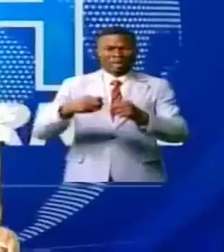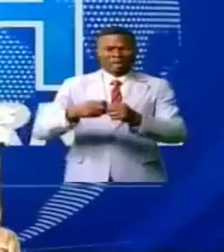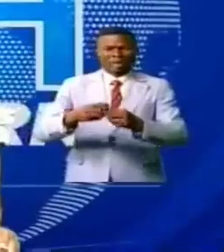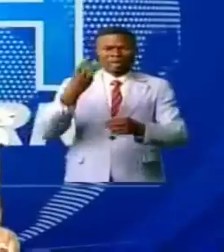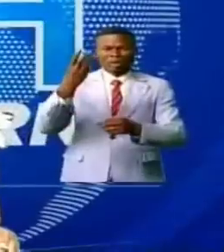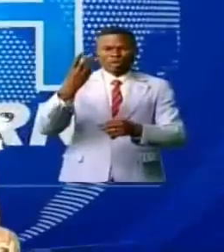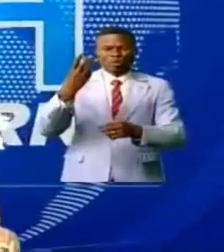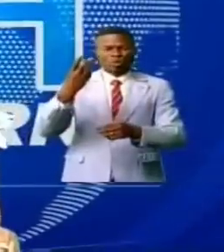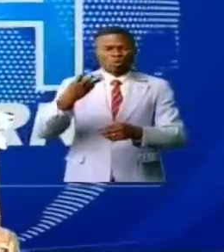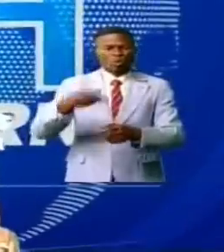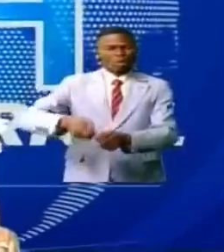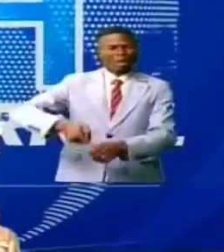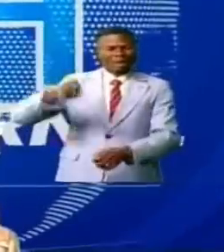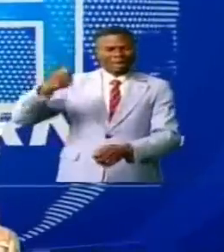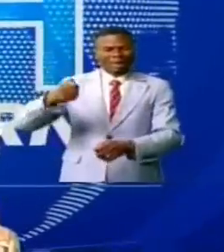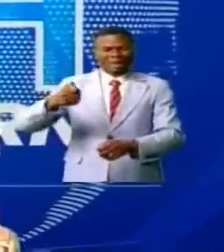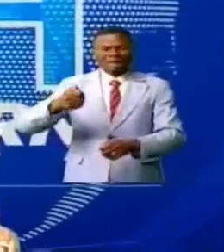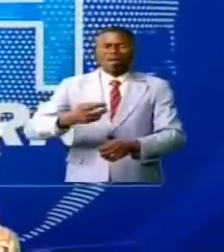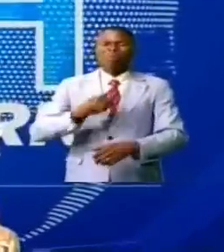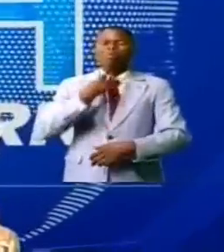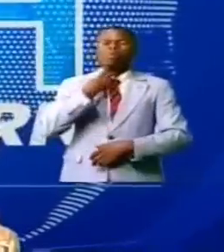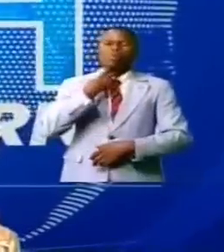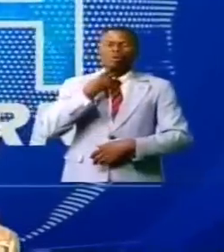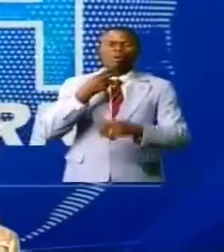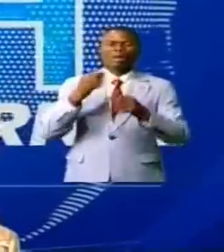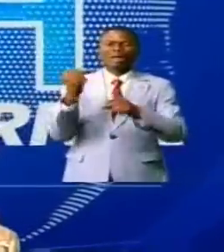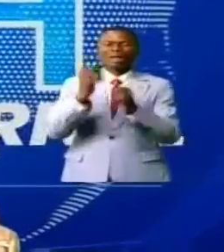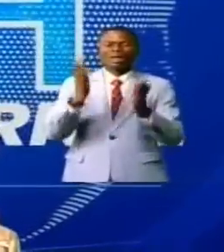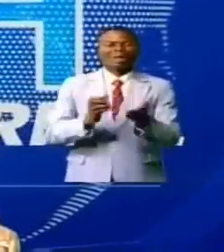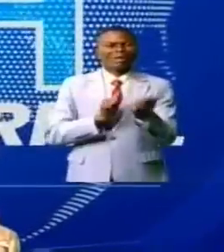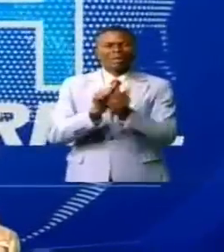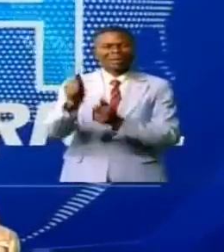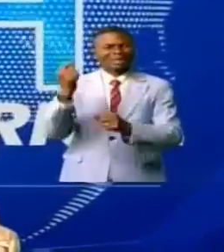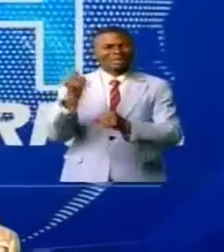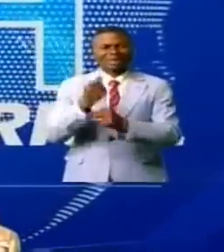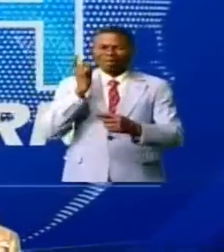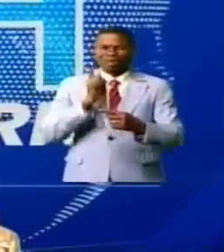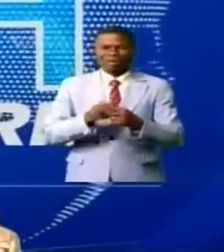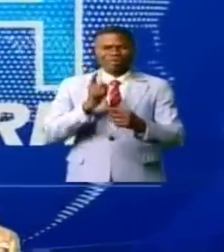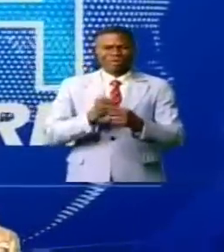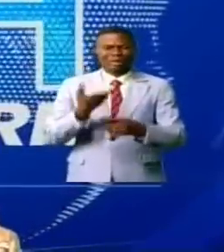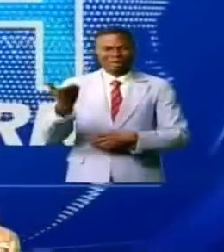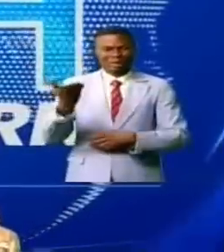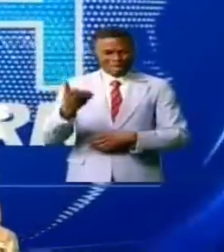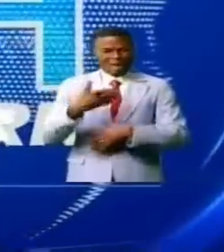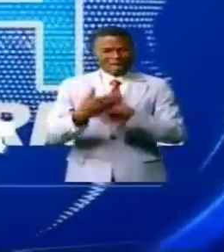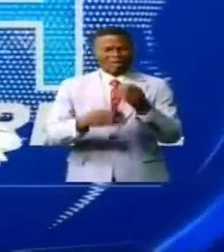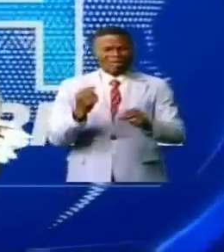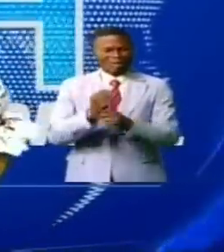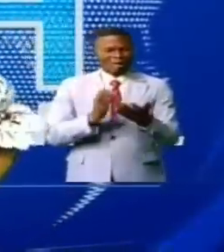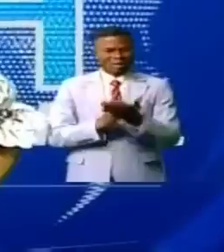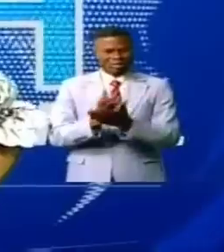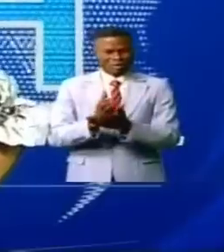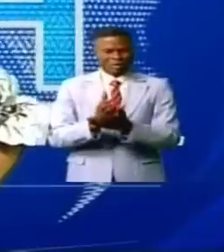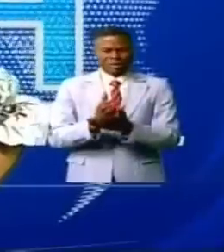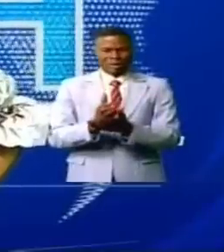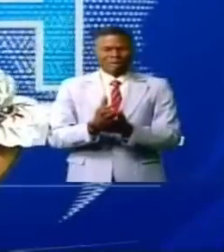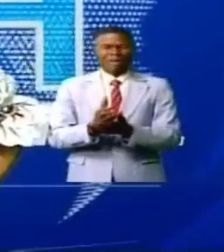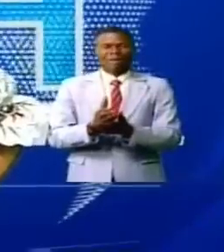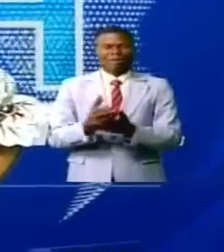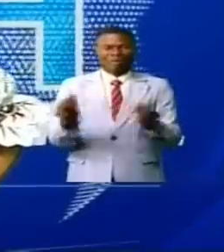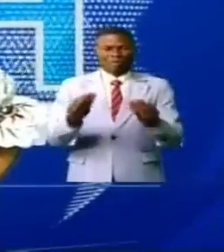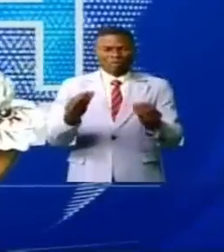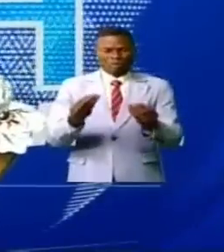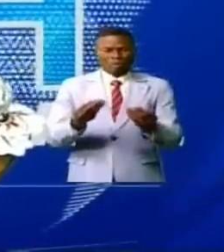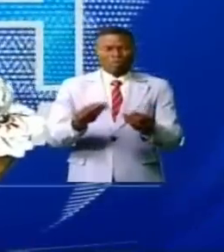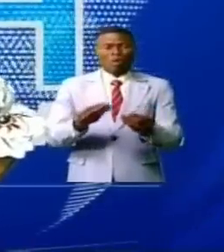cabines sont coincées dans les habitations et les agents des maintenances SNEL peinent à exécuter leur travail en toute sérénité. Pour vous